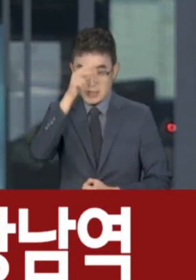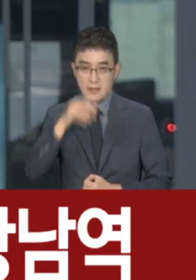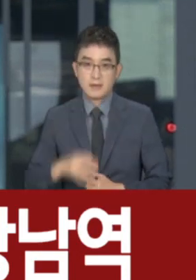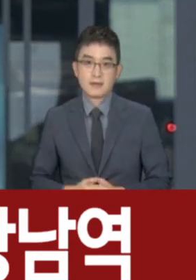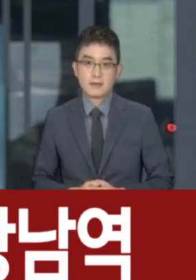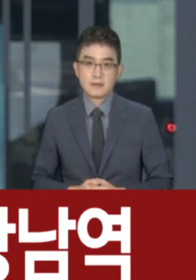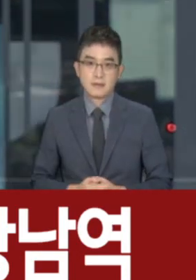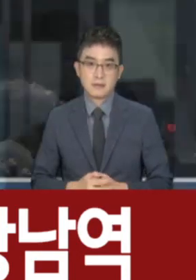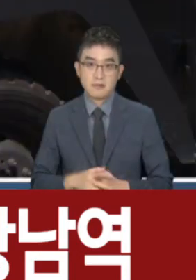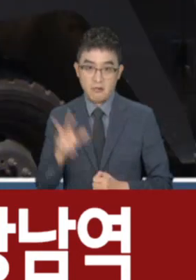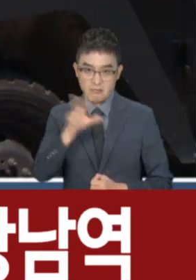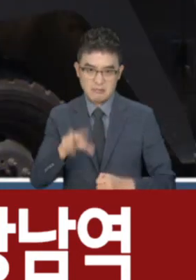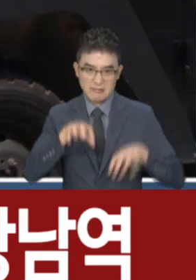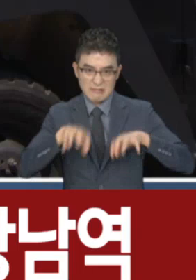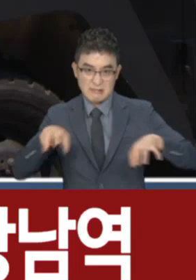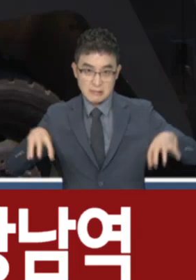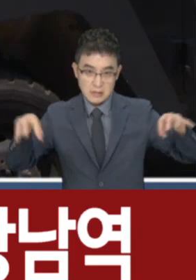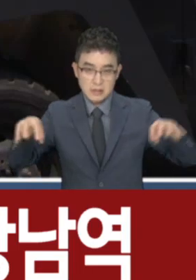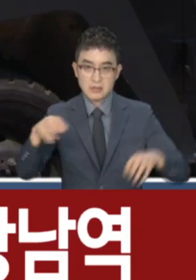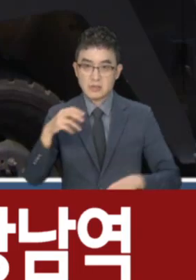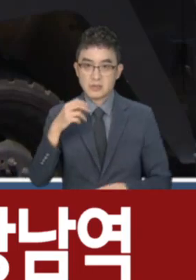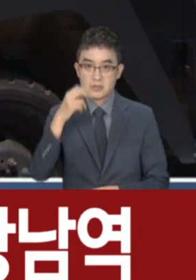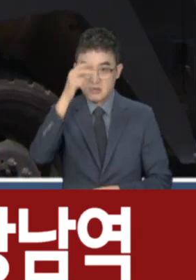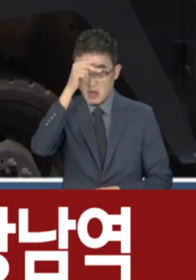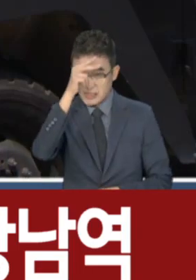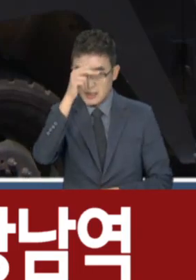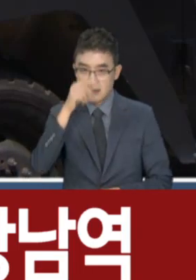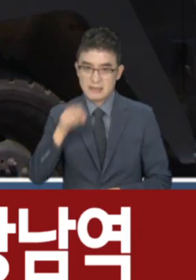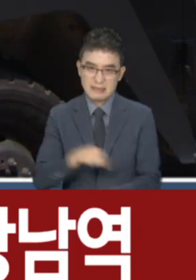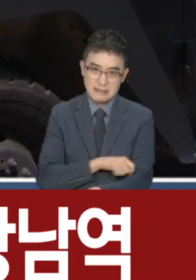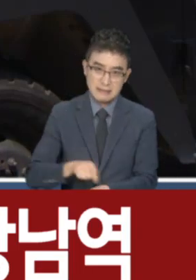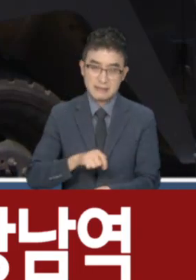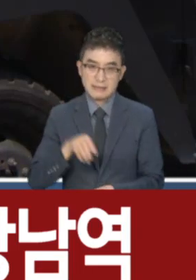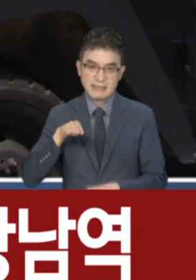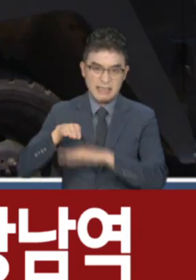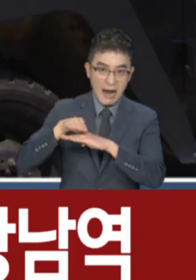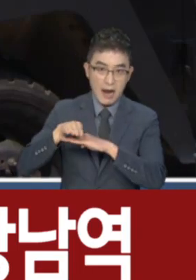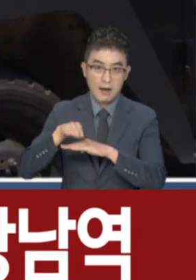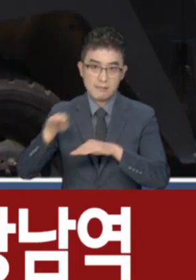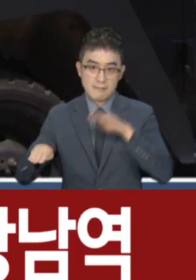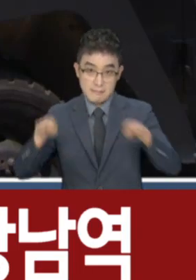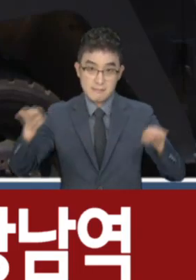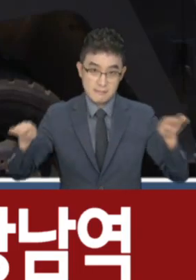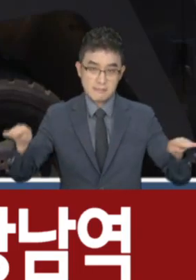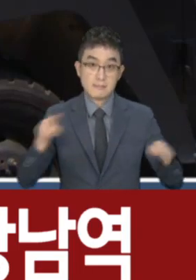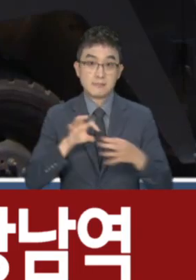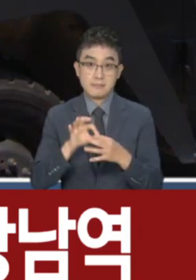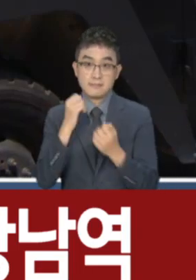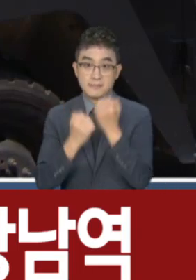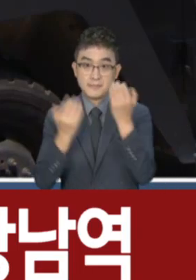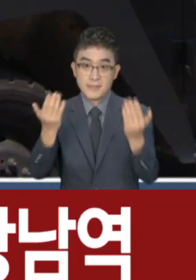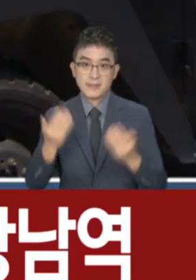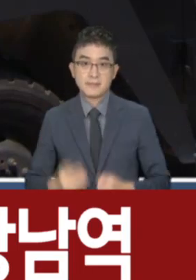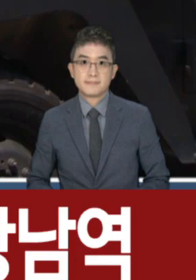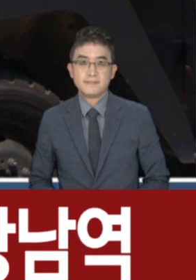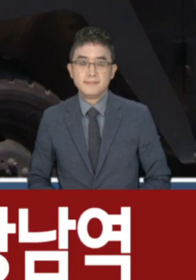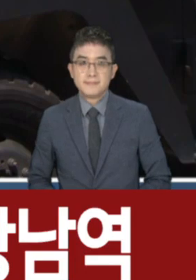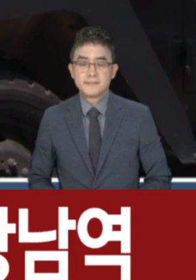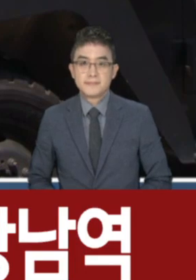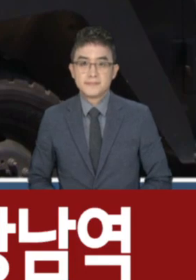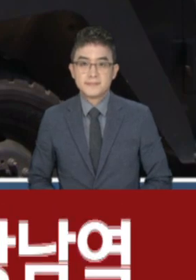곳곳에 장갑차와 경찰 인력을 배치했는데요. 현장에 나가 있는 취재기자 연결해서 알아보겠습니다. 정나원 기자.